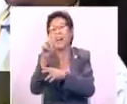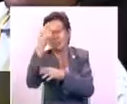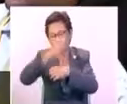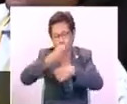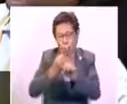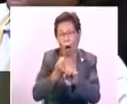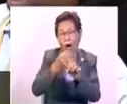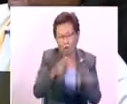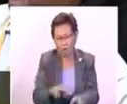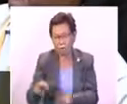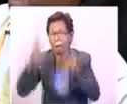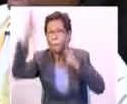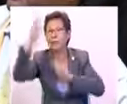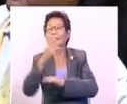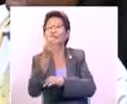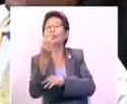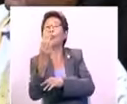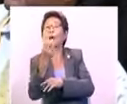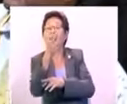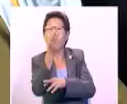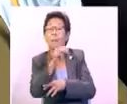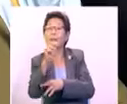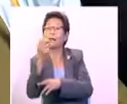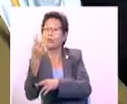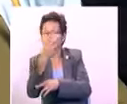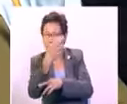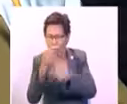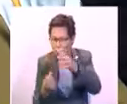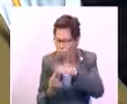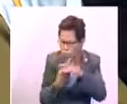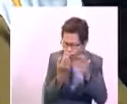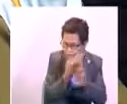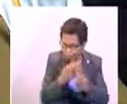membangunkan rancangan Malaysia ke-12, mencetuskan